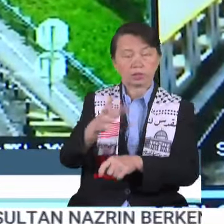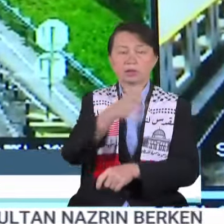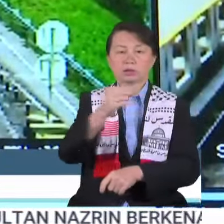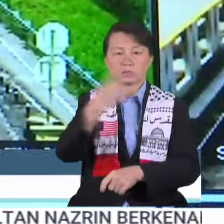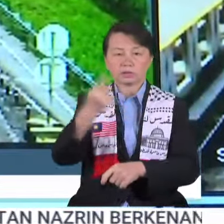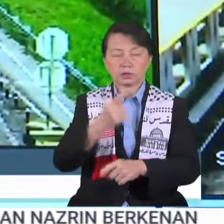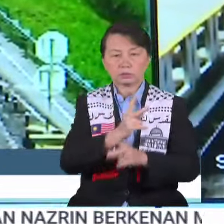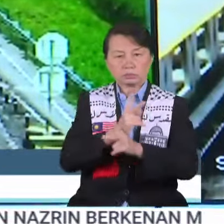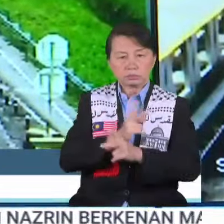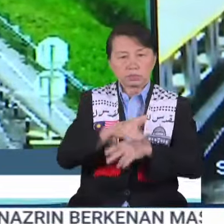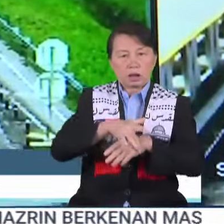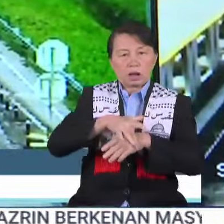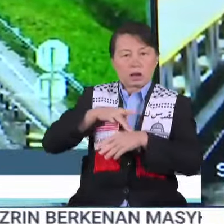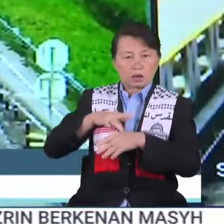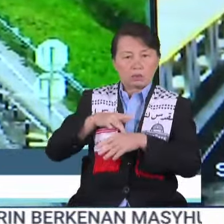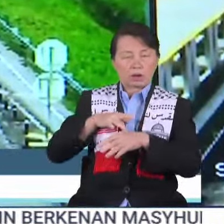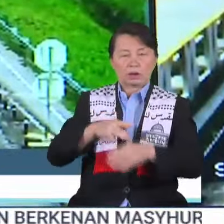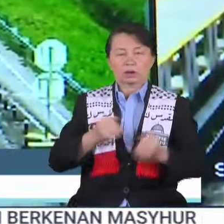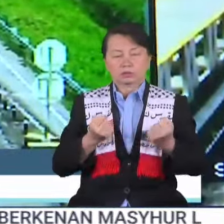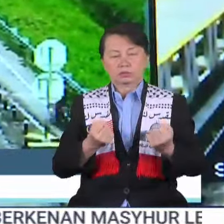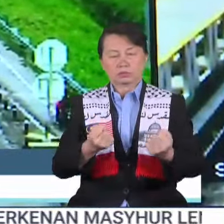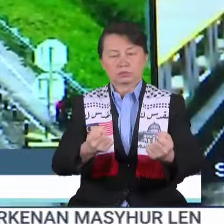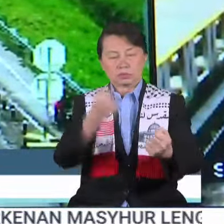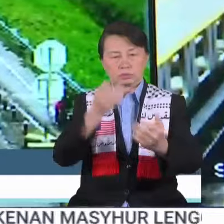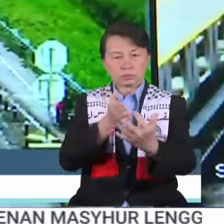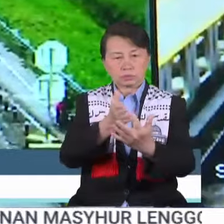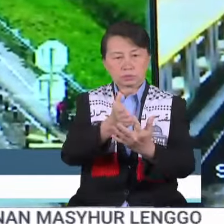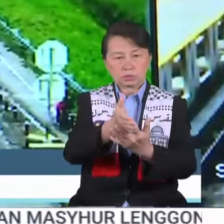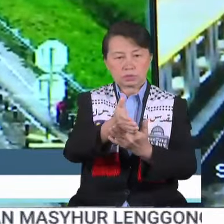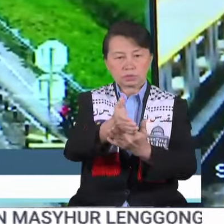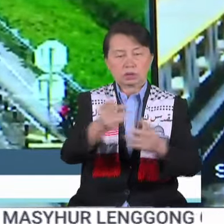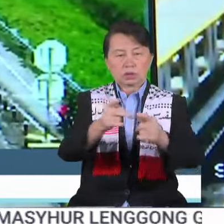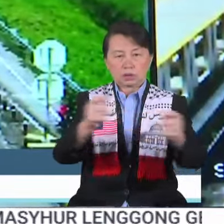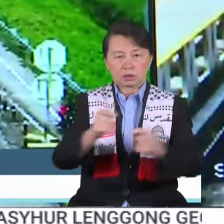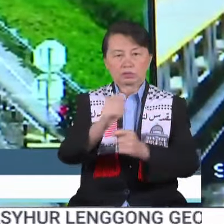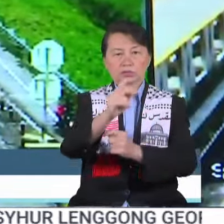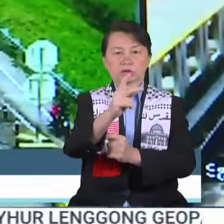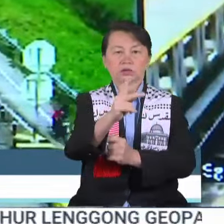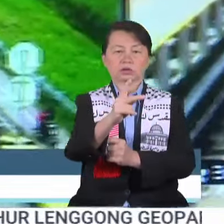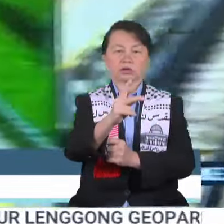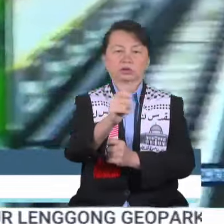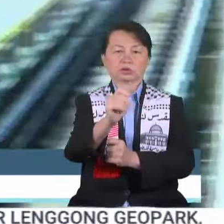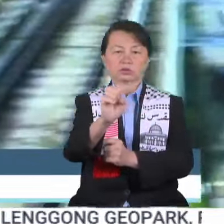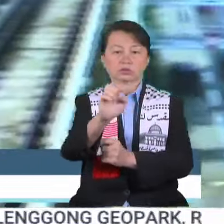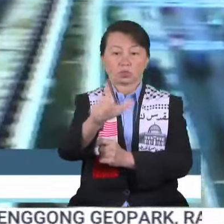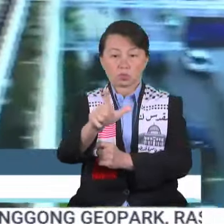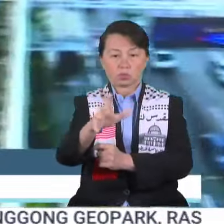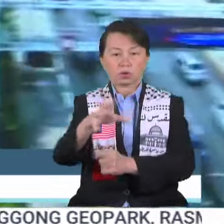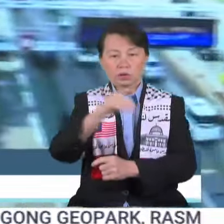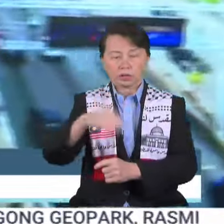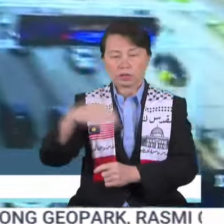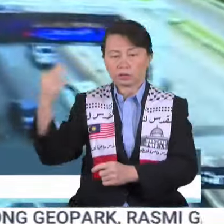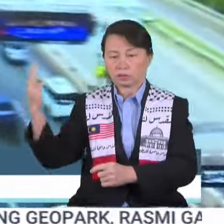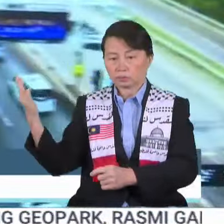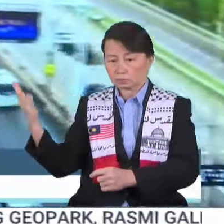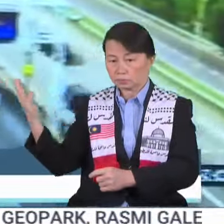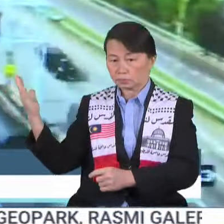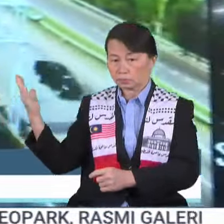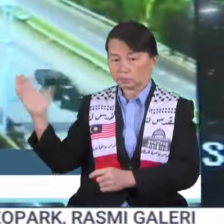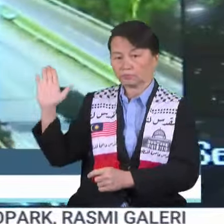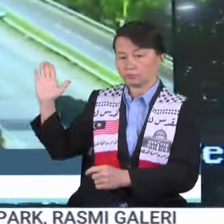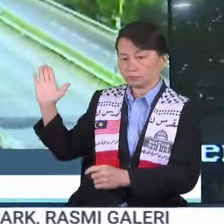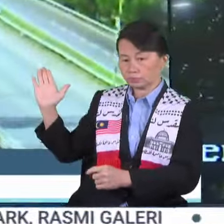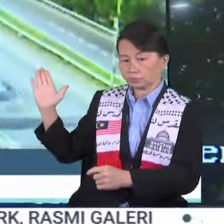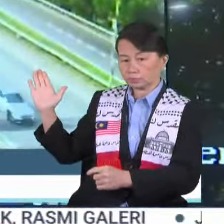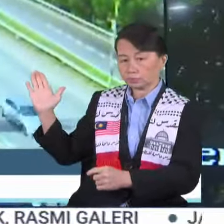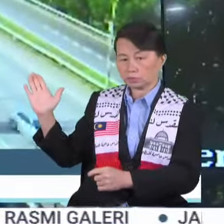sentiasa alert awal-awal di sepanjang untuk melalui ke kawasan tol tersebut. Dan di sebelah sini pula di Lebuh